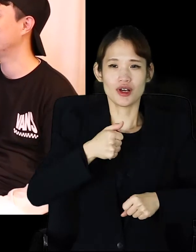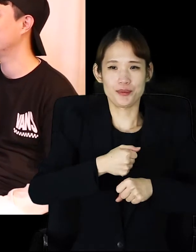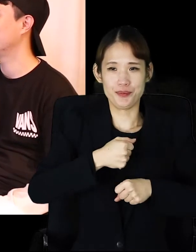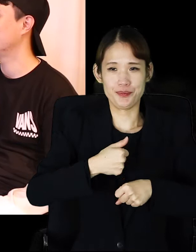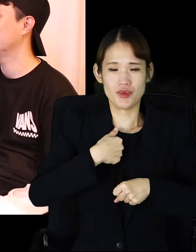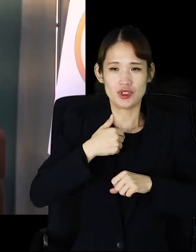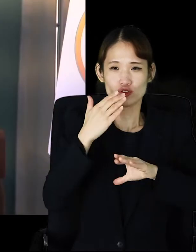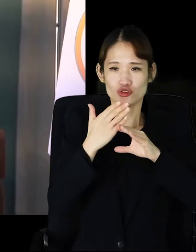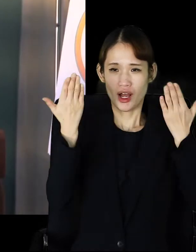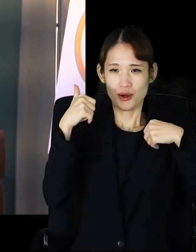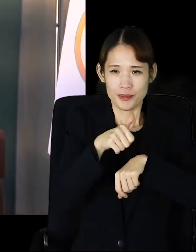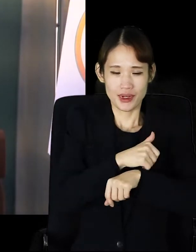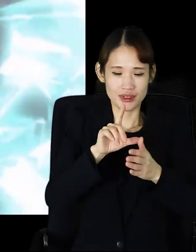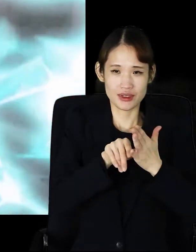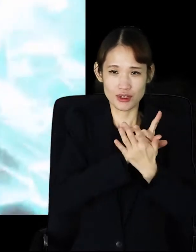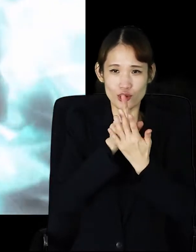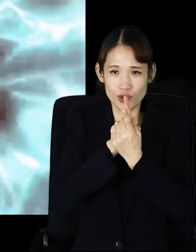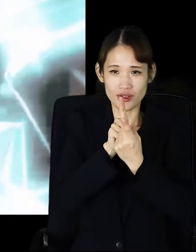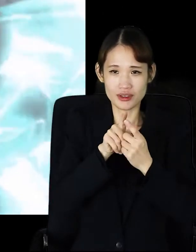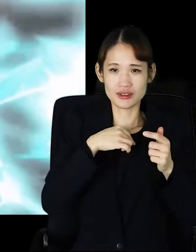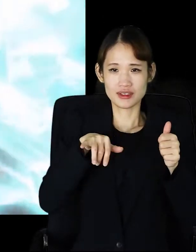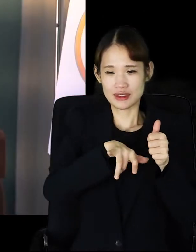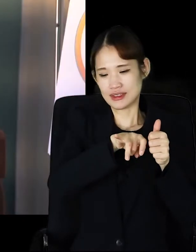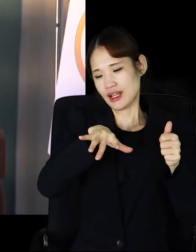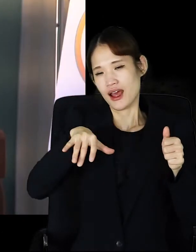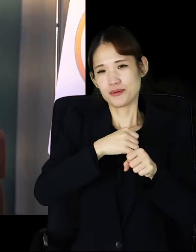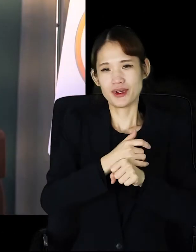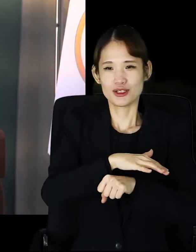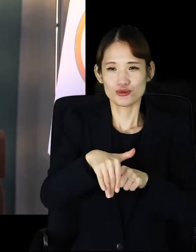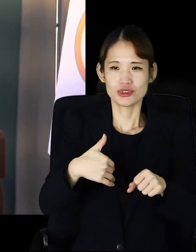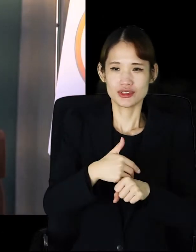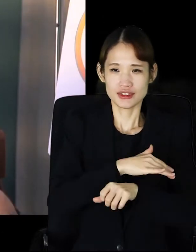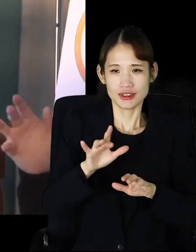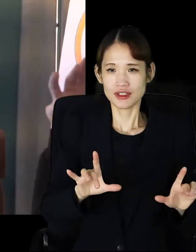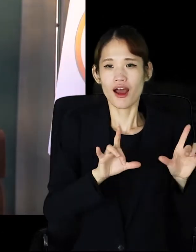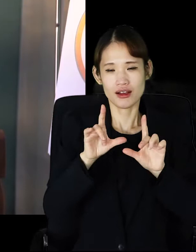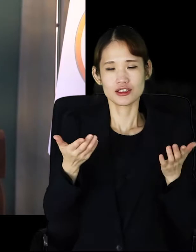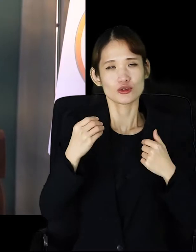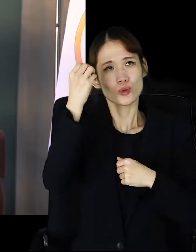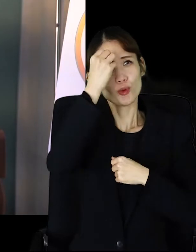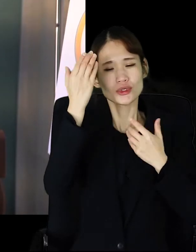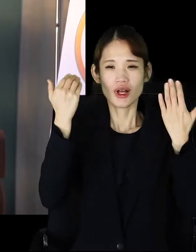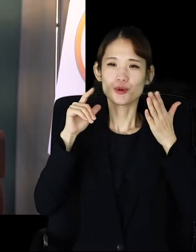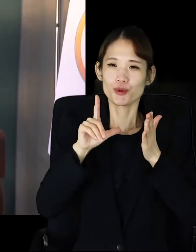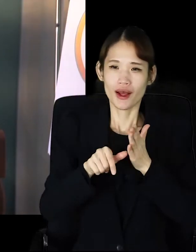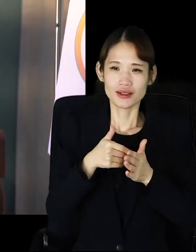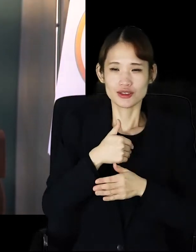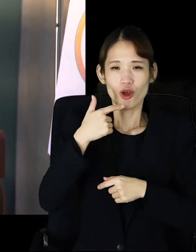중학교 때는 그 친구들 만나면서 약간 세상을 왕따시키는 분위기였어요. 그런데 잘 지내긴 지냈고요. 고등학교 때는